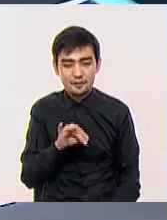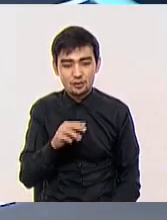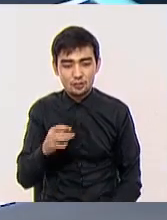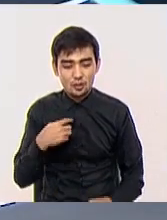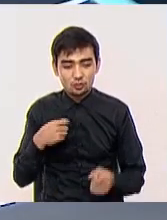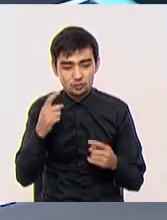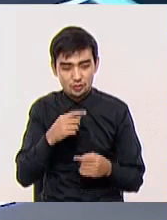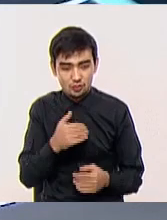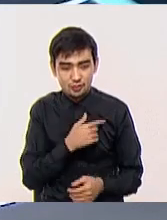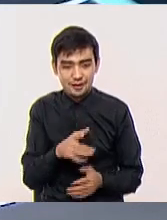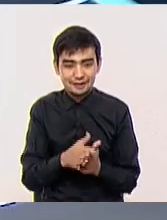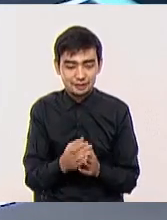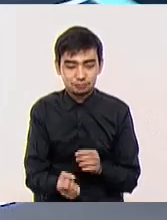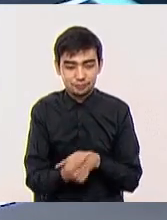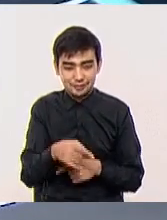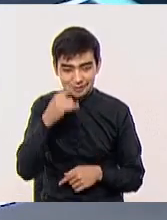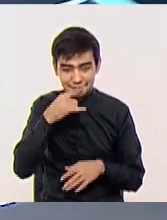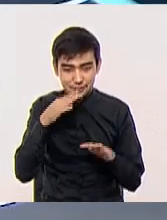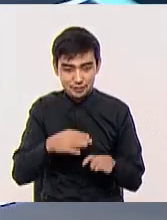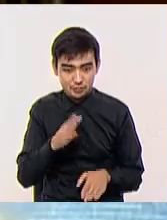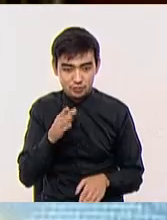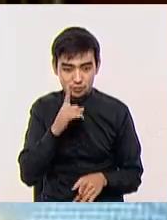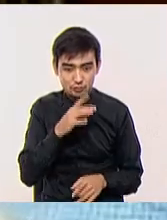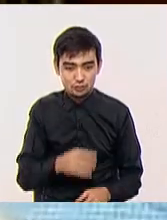спросить, а появится эта книга у нас в Казахстане?